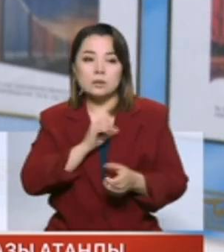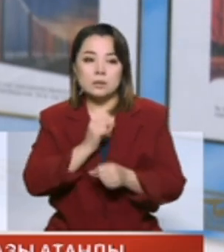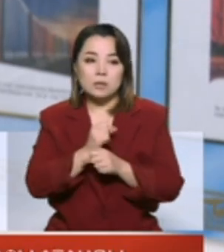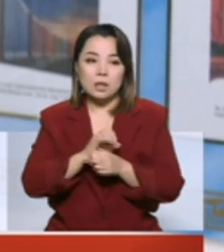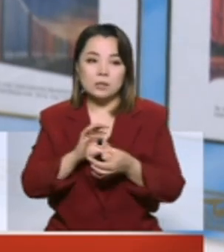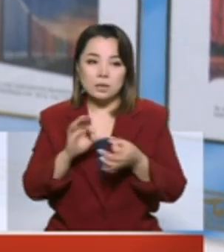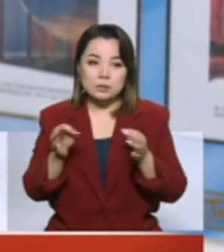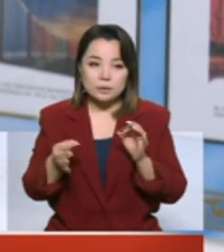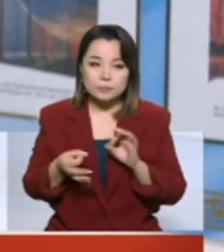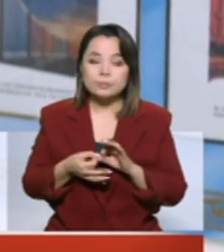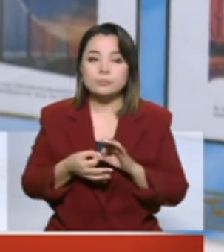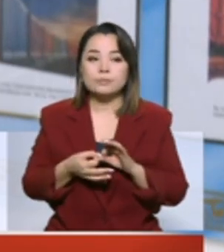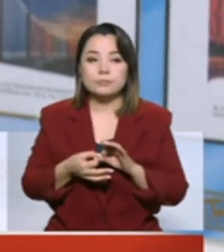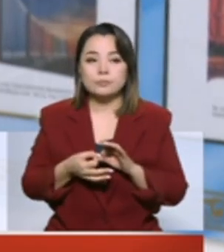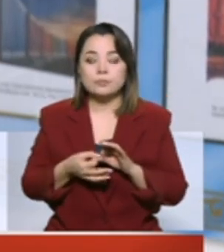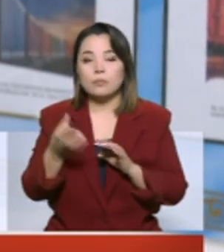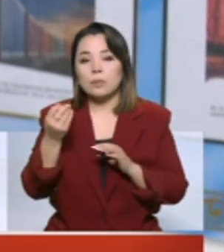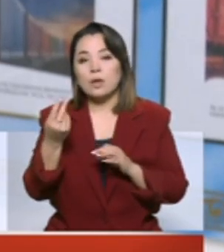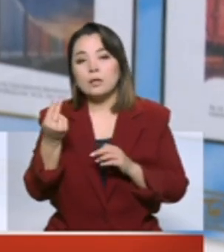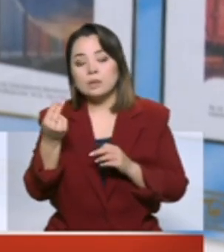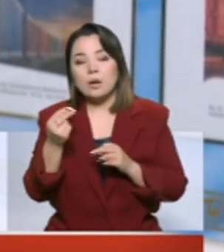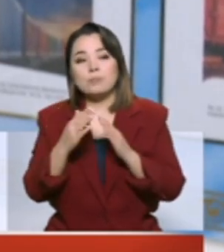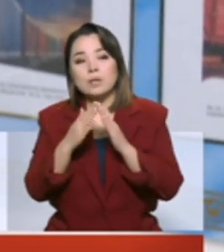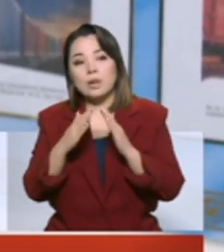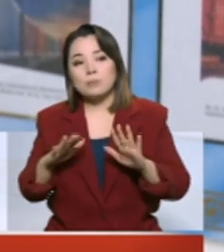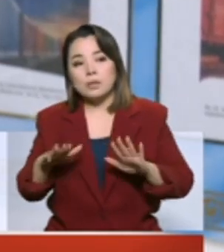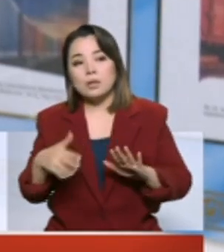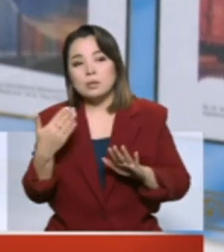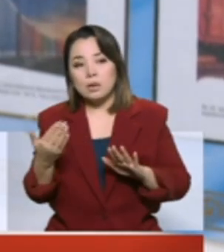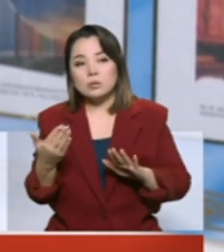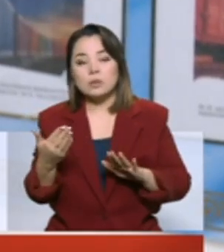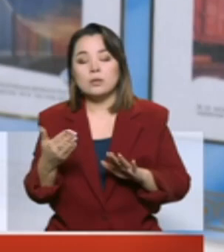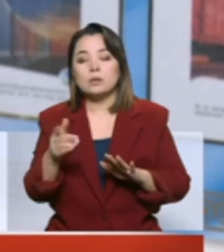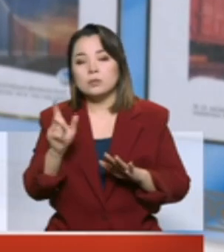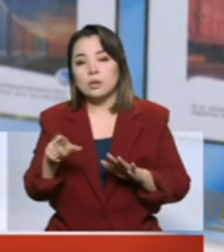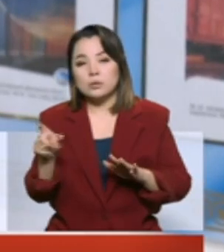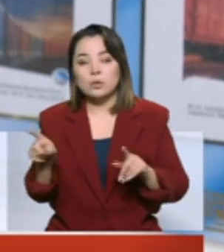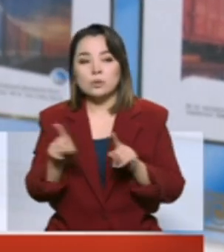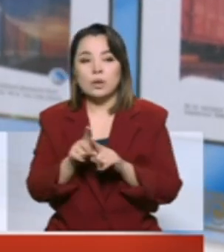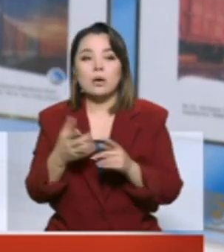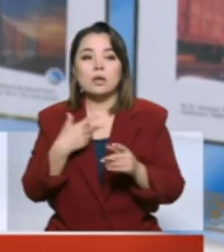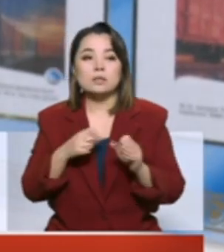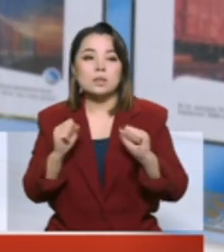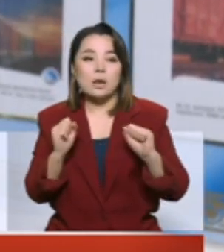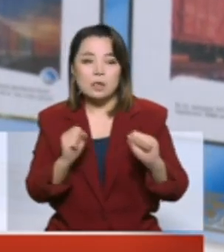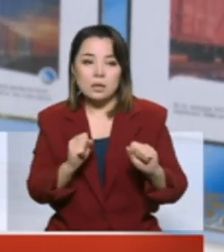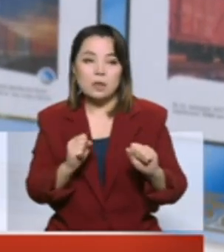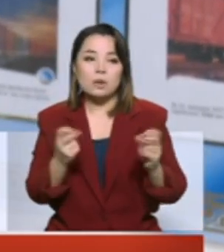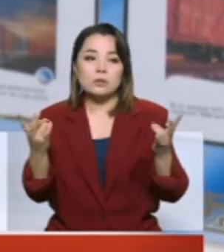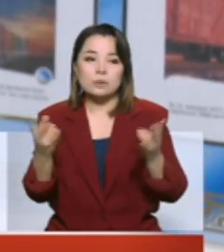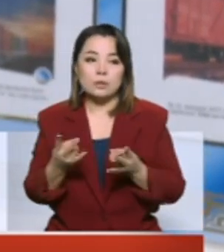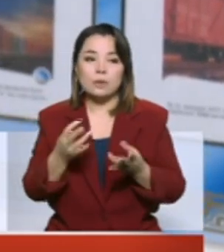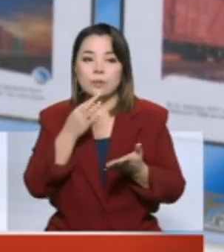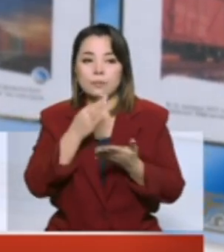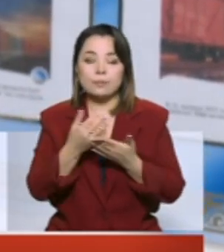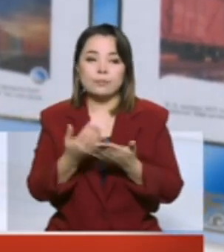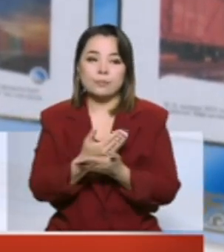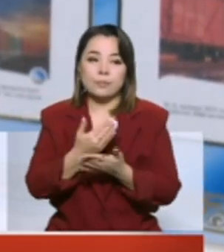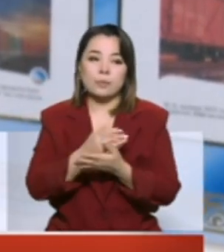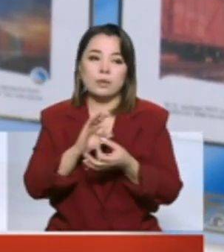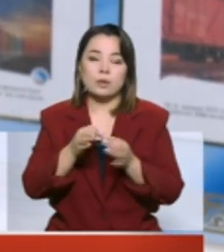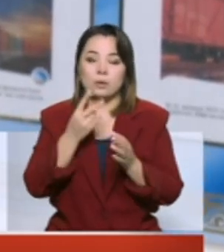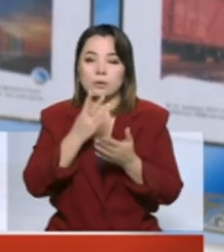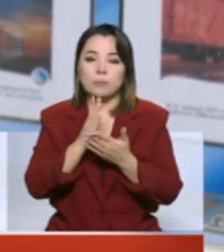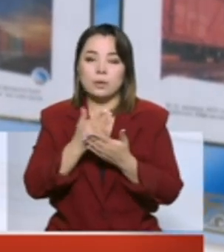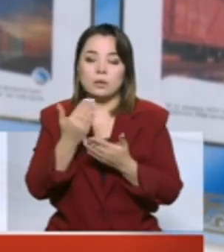жайлы және қаржы пирамидалары құрбаны болмау, олардан қалай сақтануға қажет екендігі жайлы дәріс